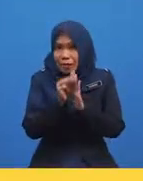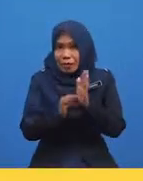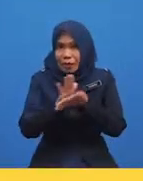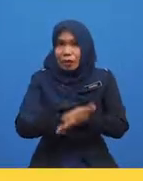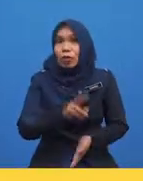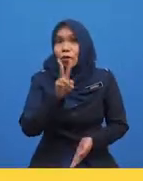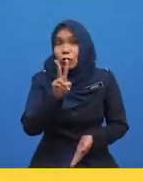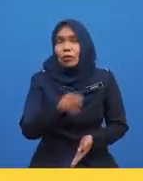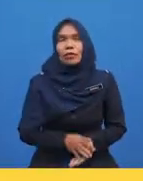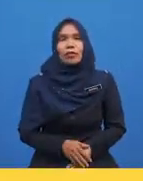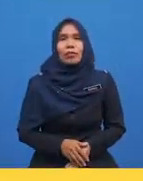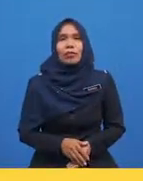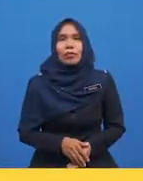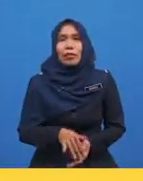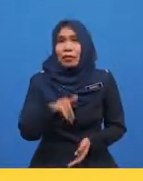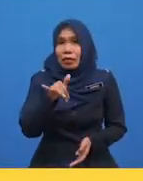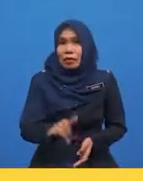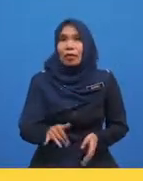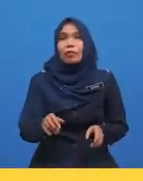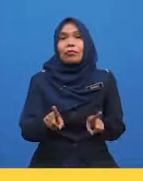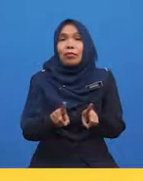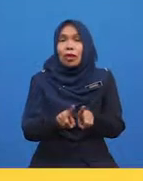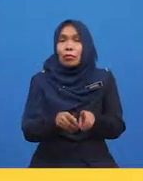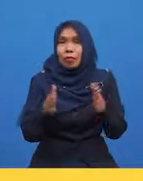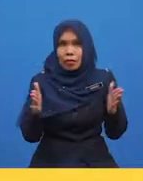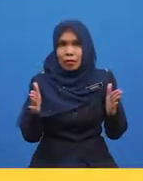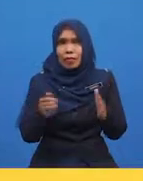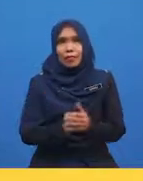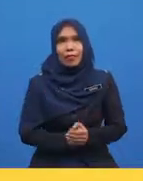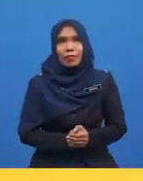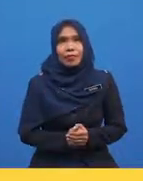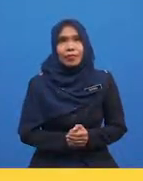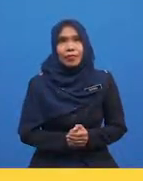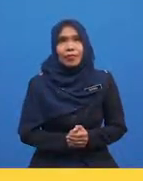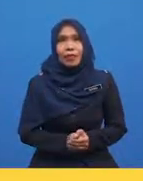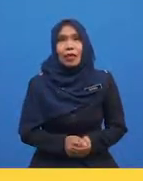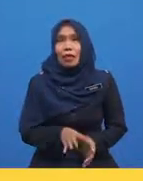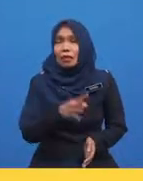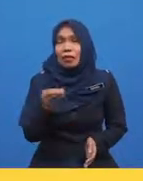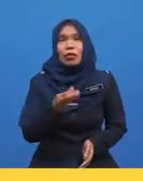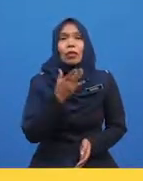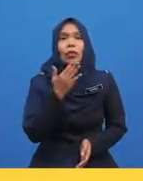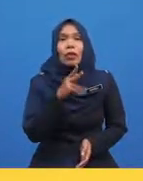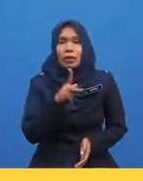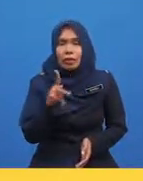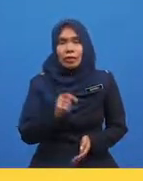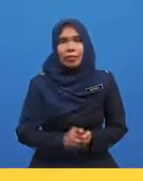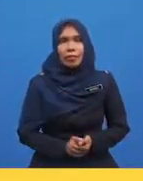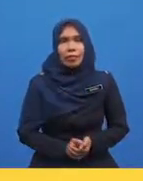besar dan mewarnakan satu bahagian daripada lipatan pinggan kertas